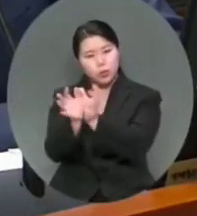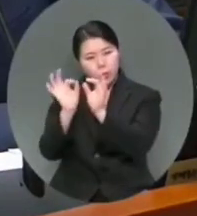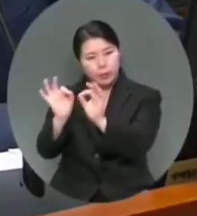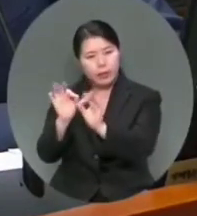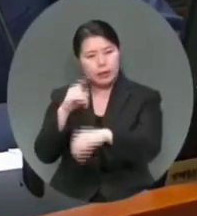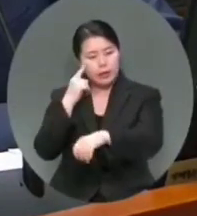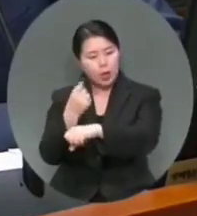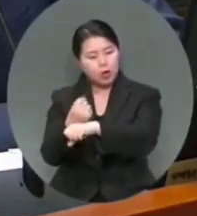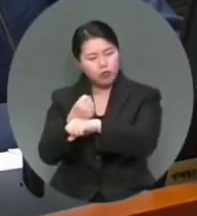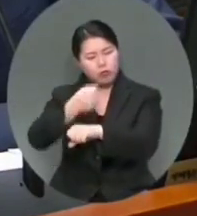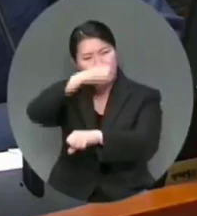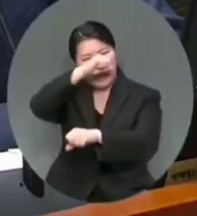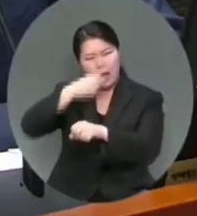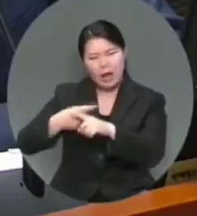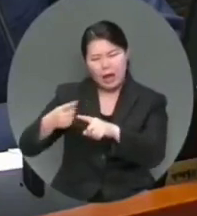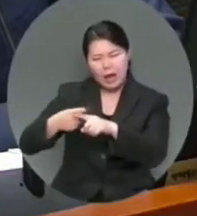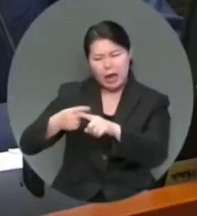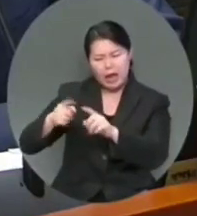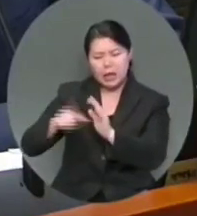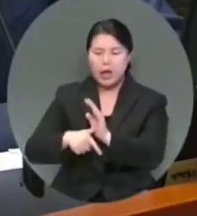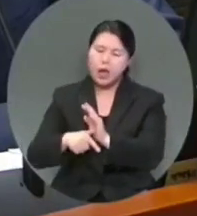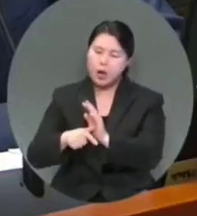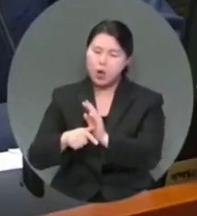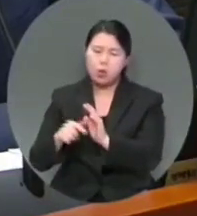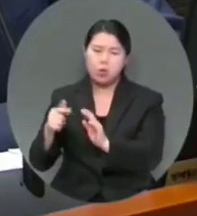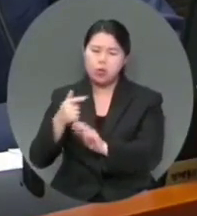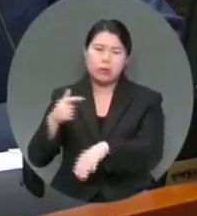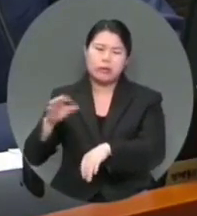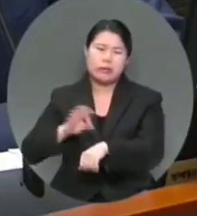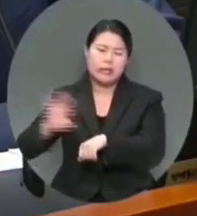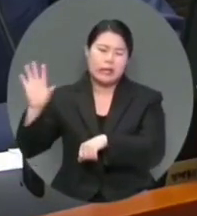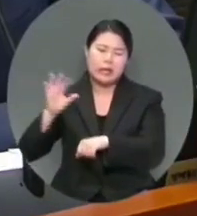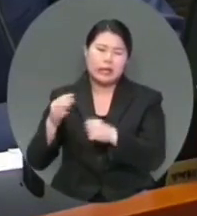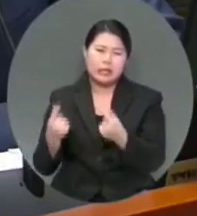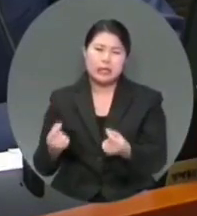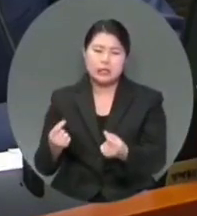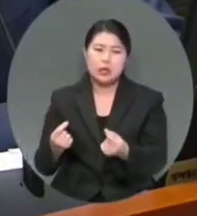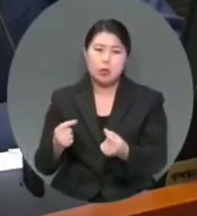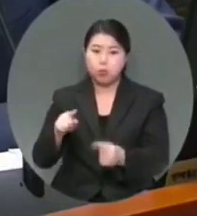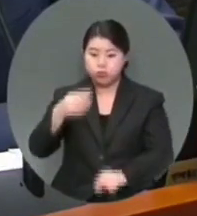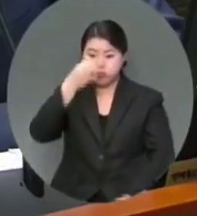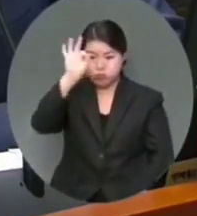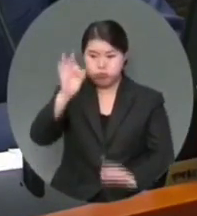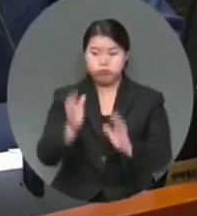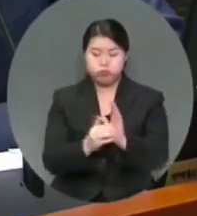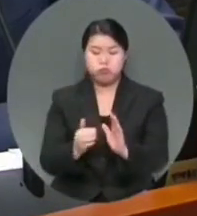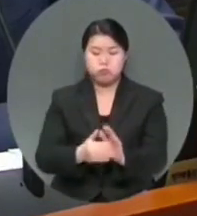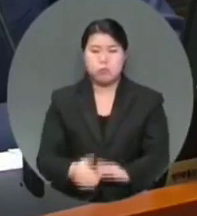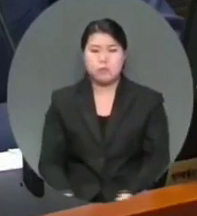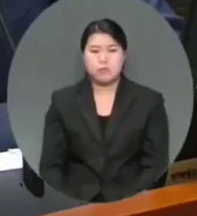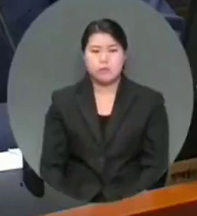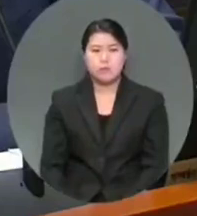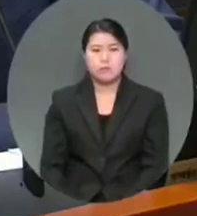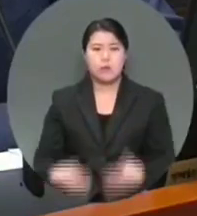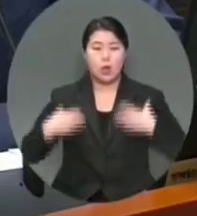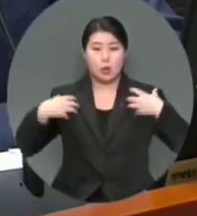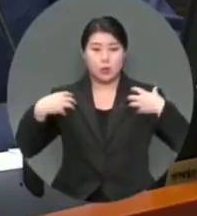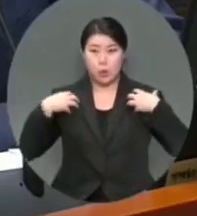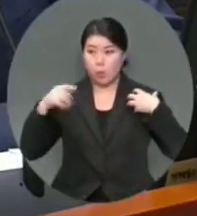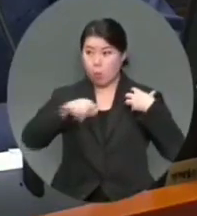예산 편성 과정 속에 너무 터프하게 됐다, 거칠다 그거에 대해서 인정을 했어요. 그러니까 정부